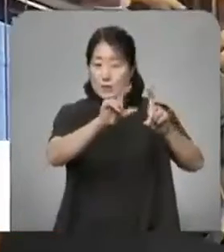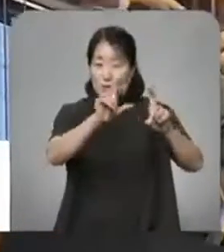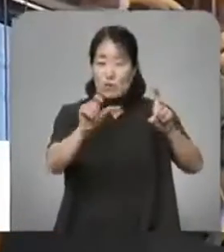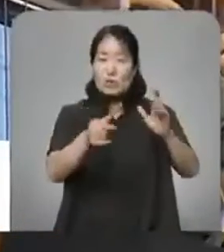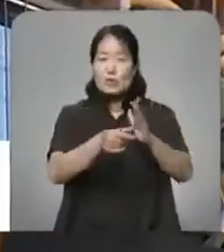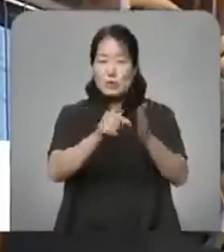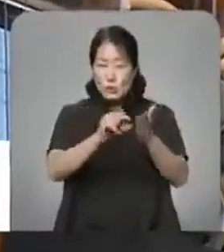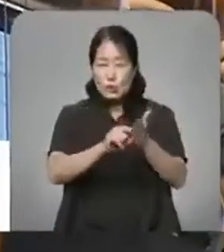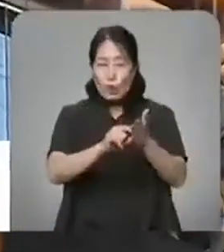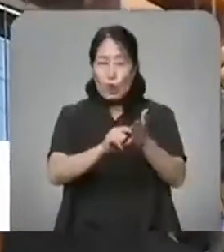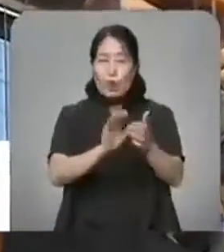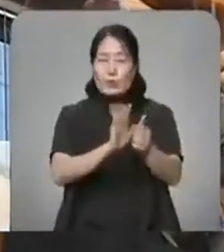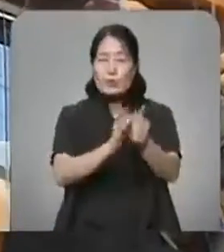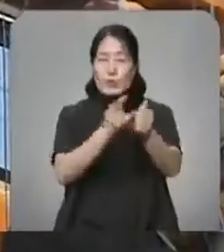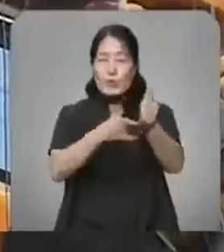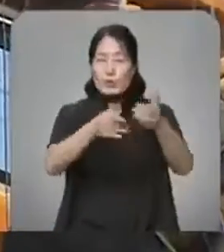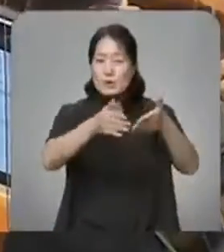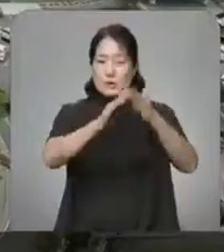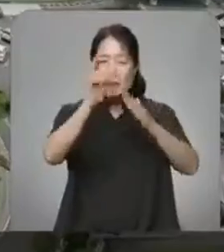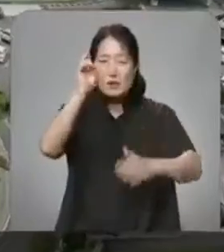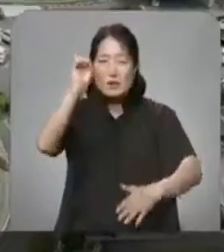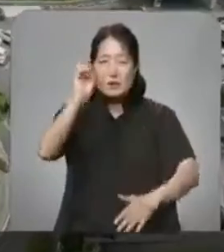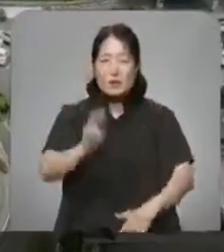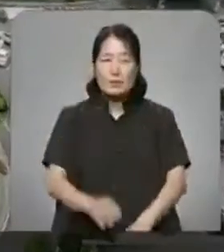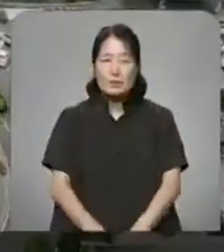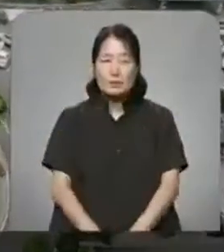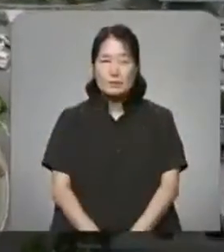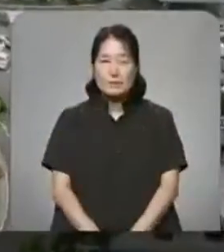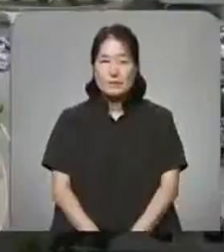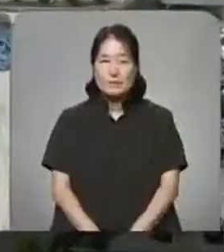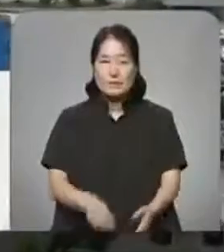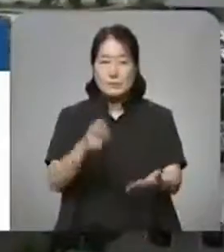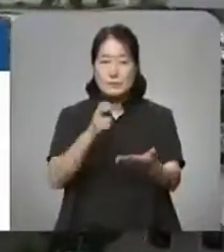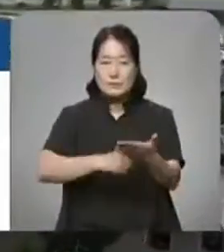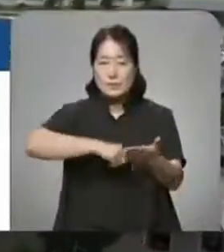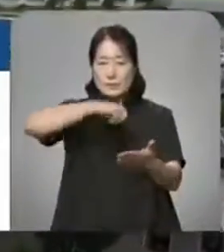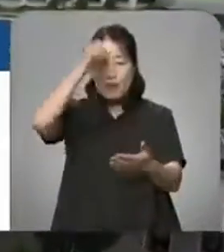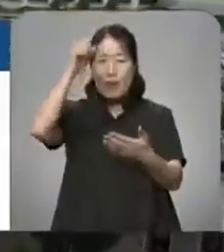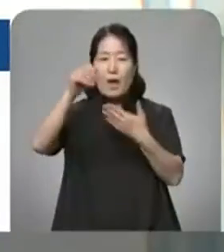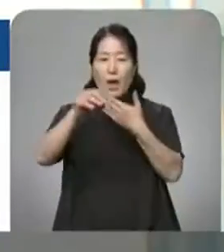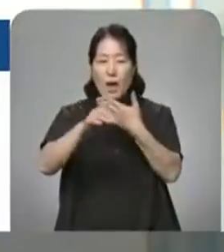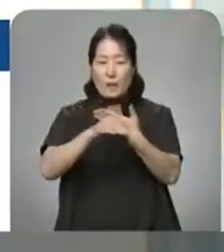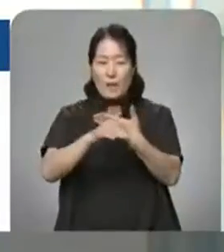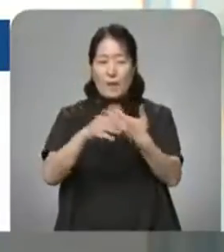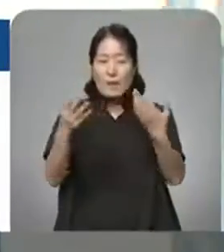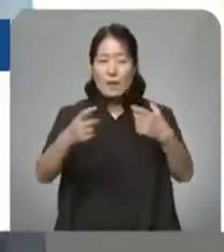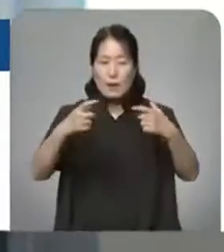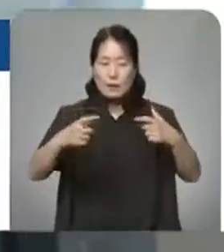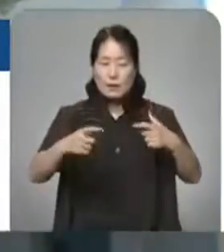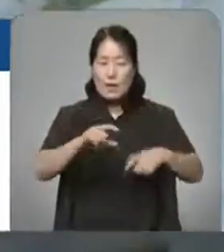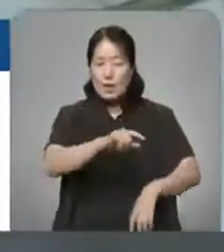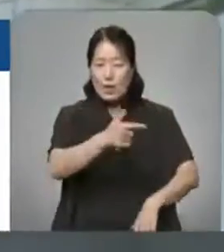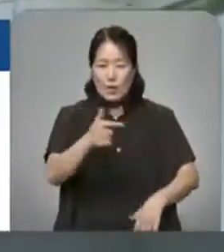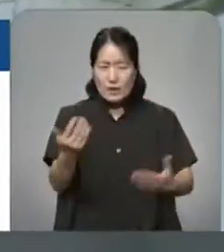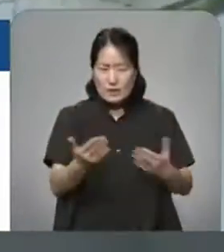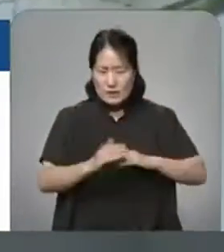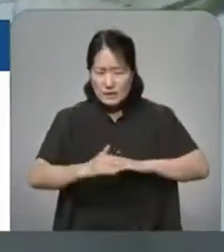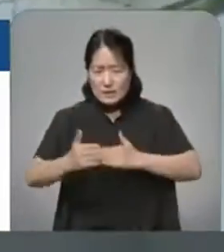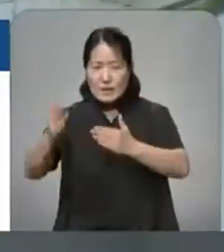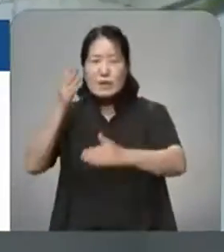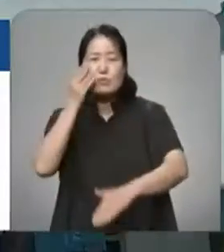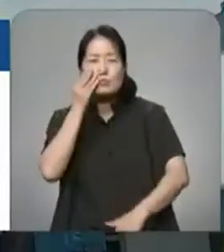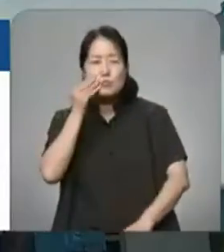설치가 가능할 전망입니다 법안이 통과가 돼야 g 우리 또 강원도 다른 일들을 또 이렇게 진행을 할 수